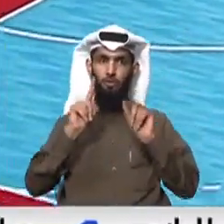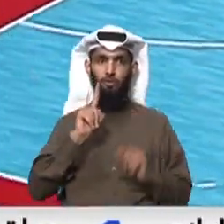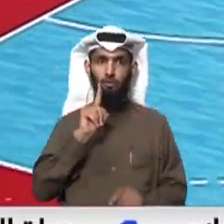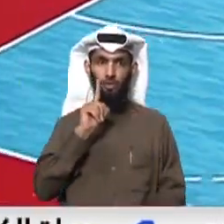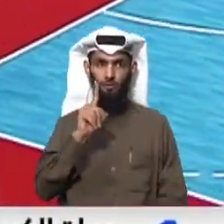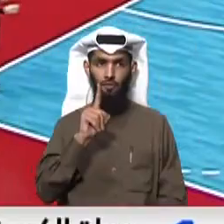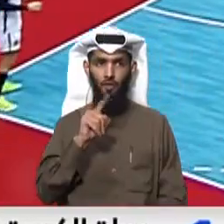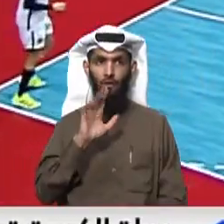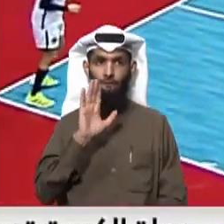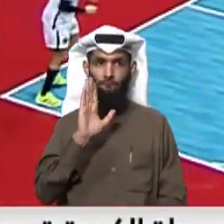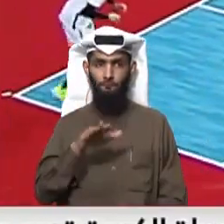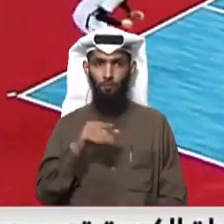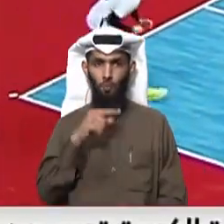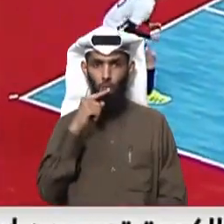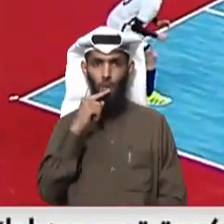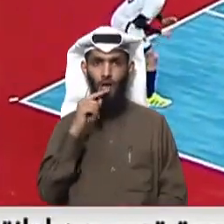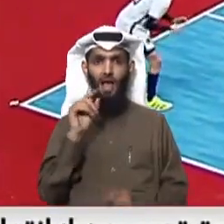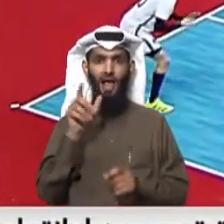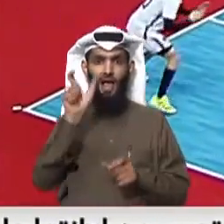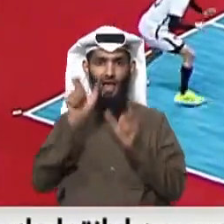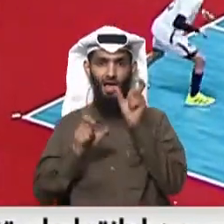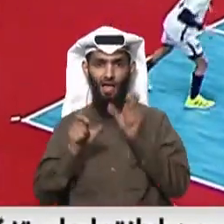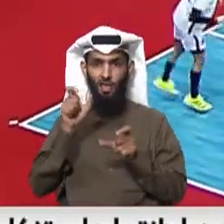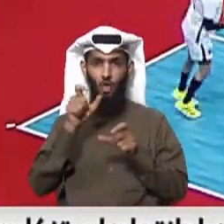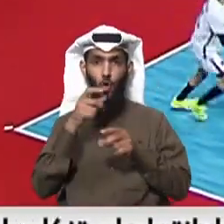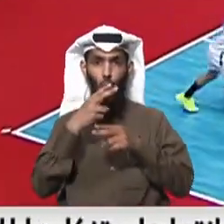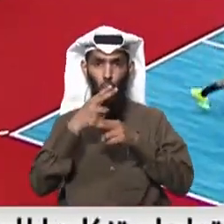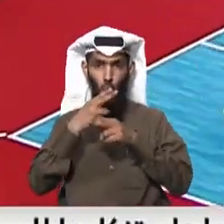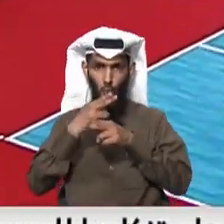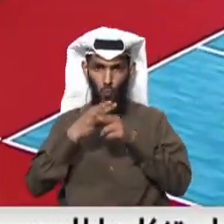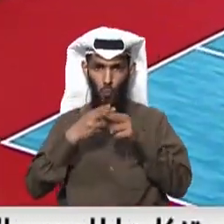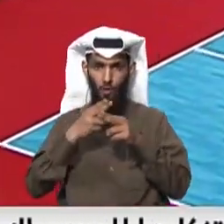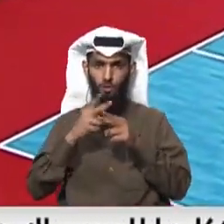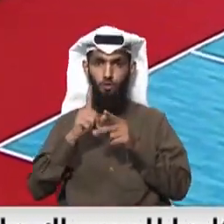تألق المحترفين ولاعبي منتخبنا الوطني